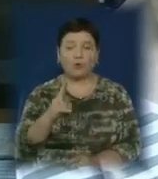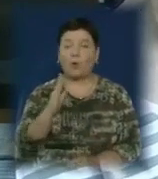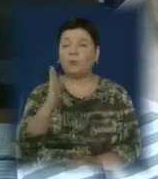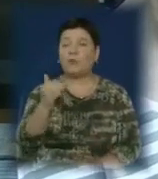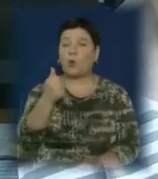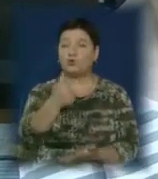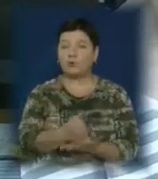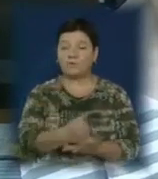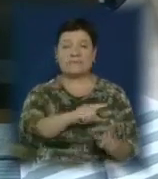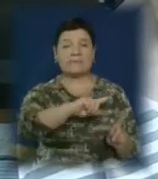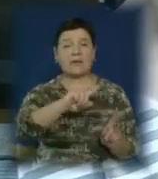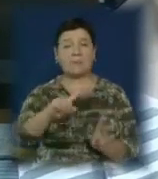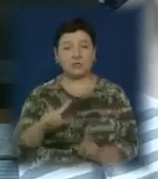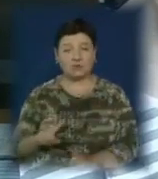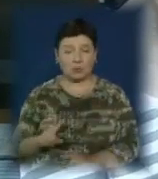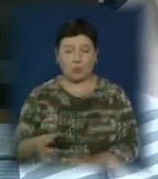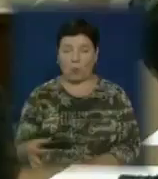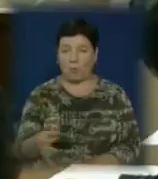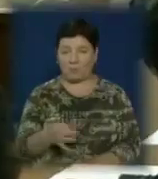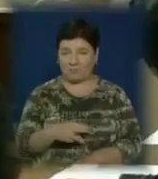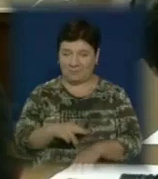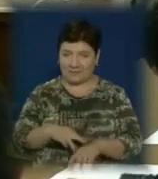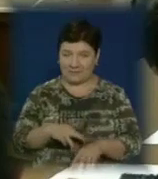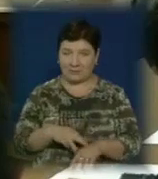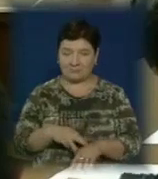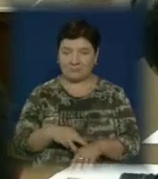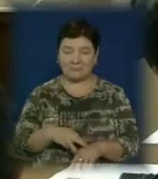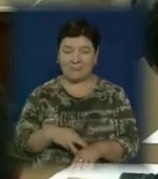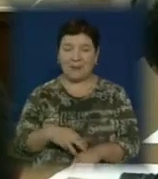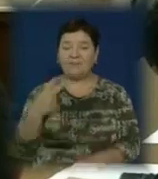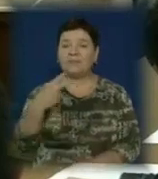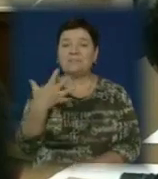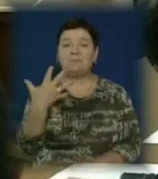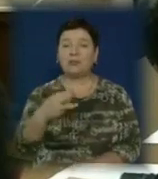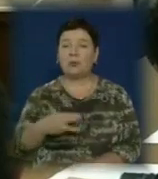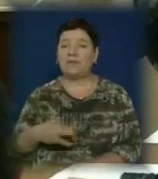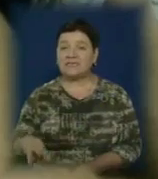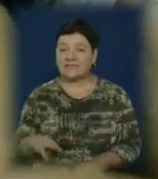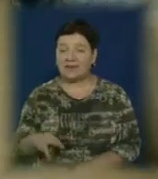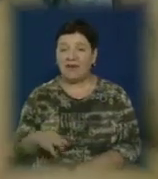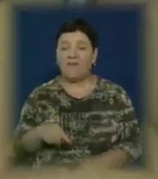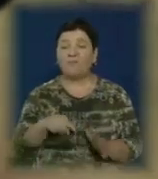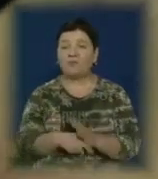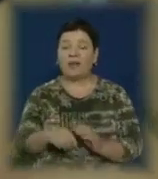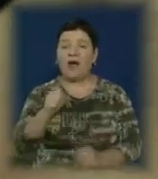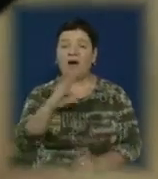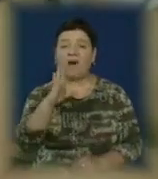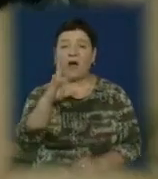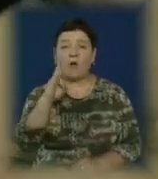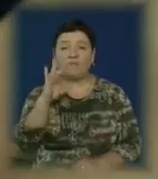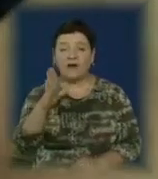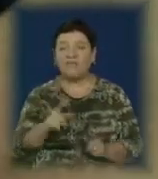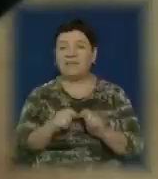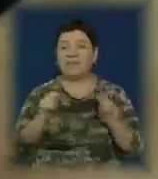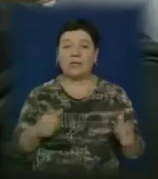буде нашу закарпатську міліцію. Нагадаємо, 25 квітня міністр внутрішніх справ України Арсен Аваков оголосив